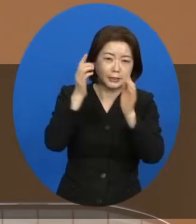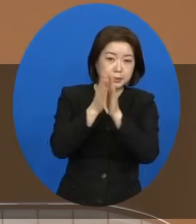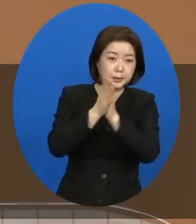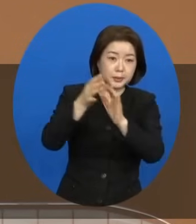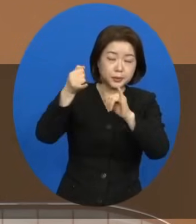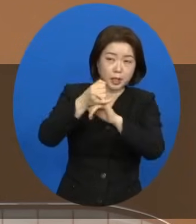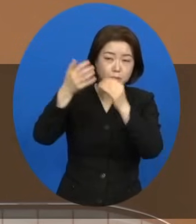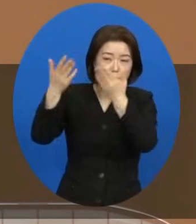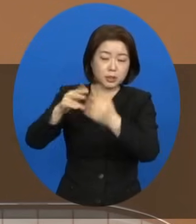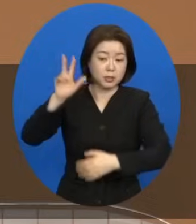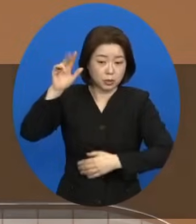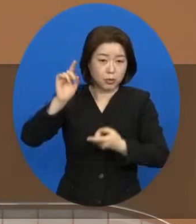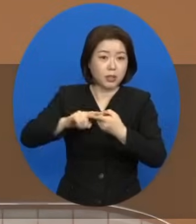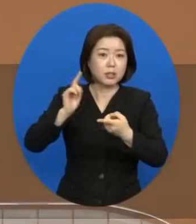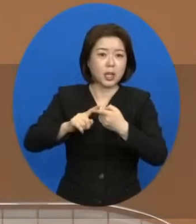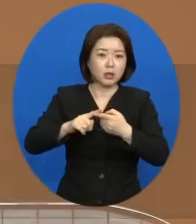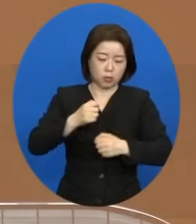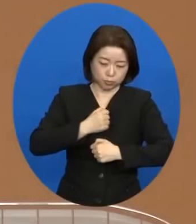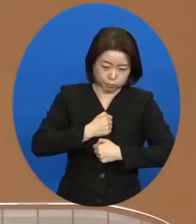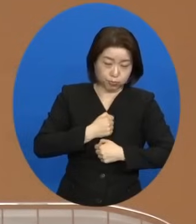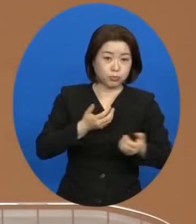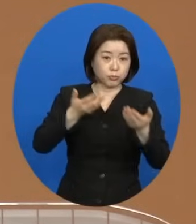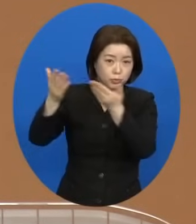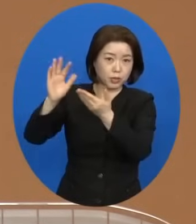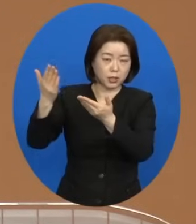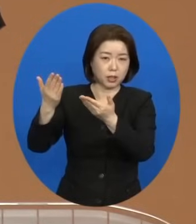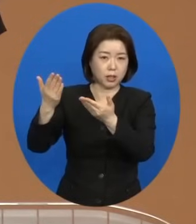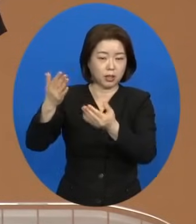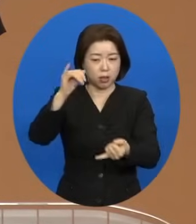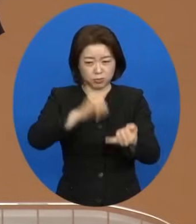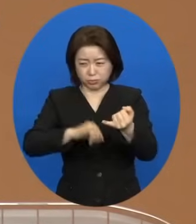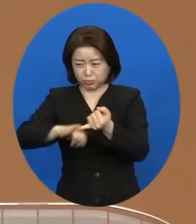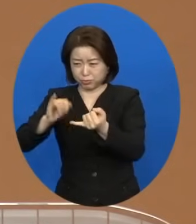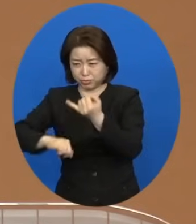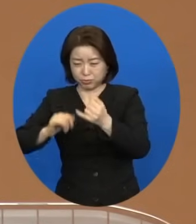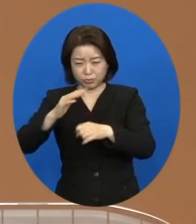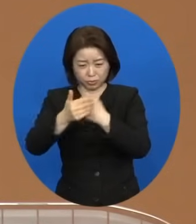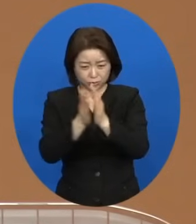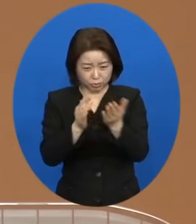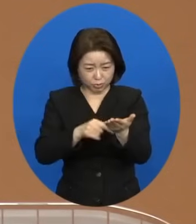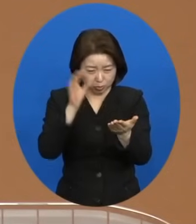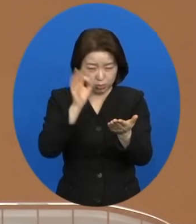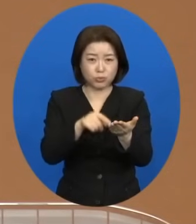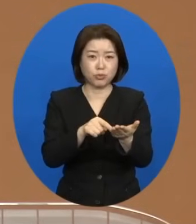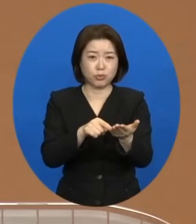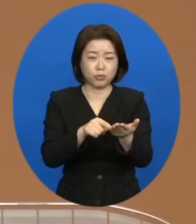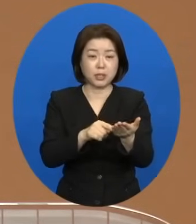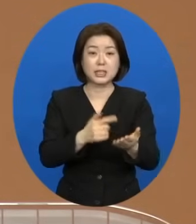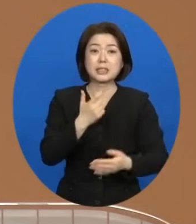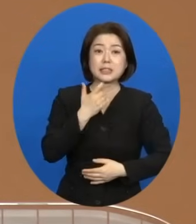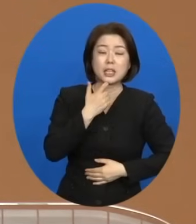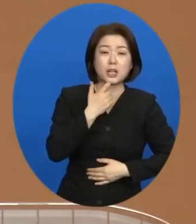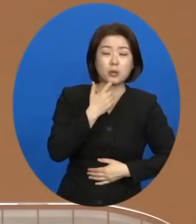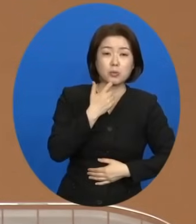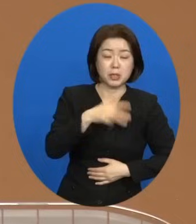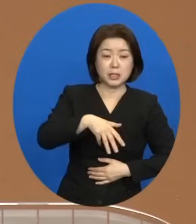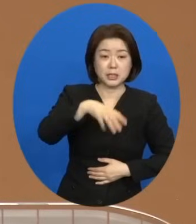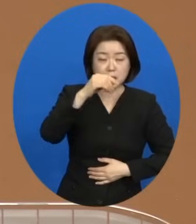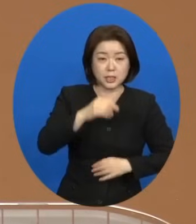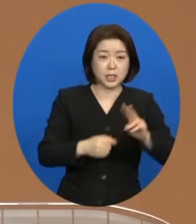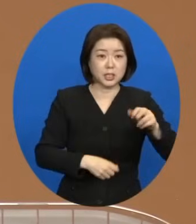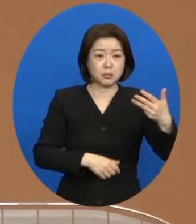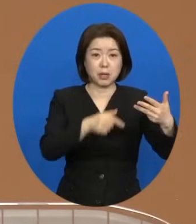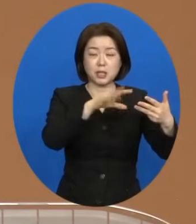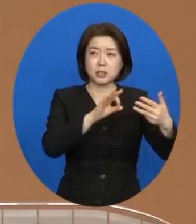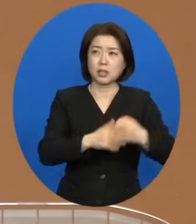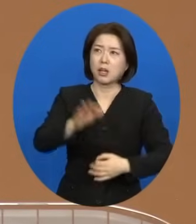합니다 서원을 안 지키는 경우가 있었어요 성경에 보면 야곱이 창세기 28장에 하나님 저를